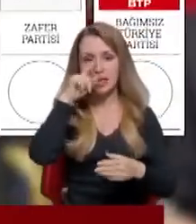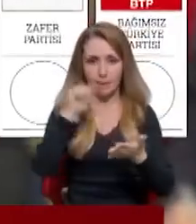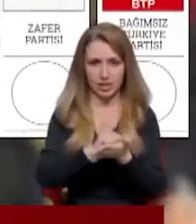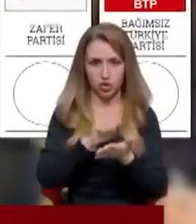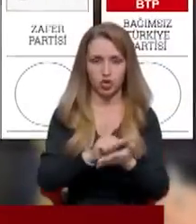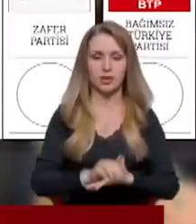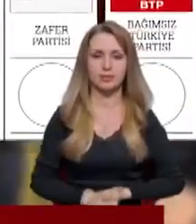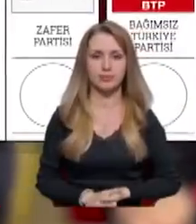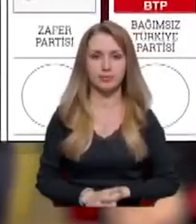basılacak